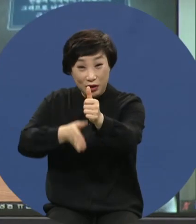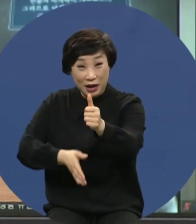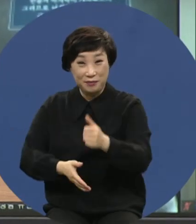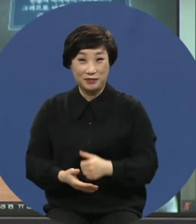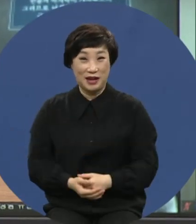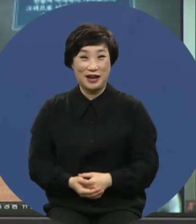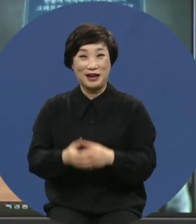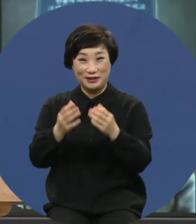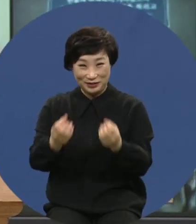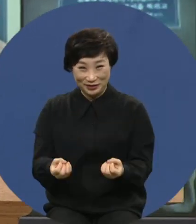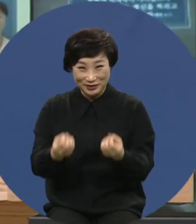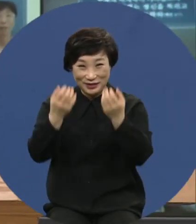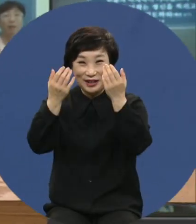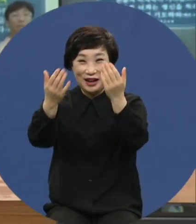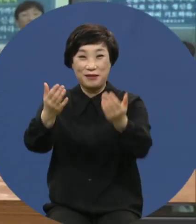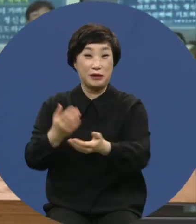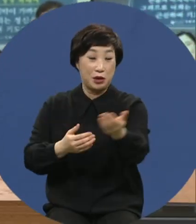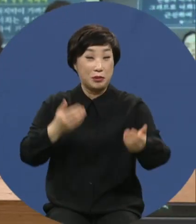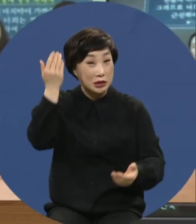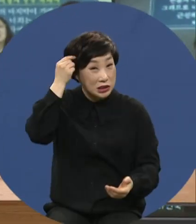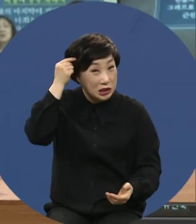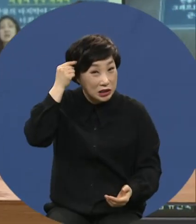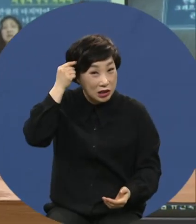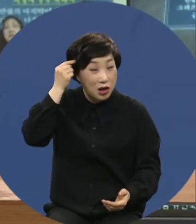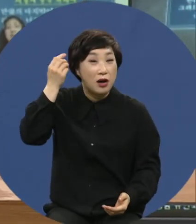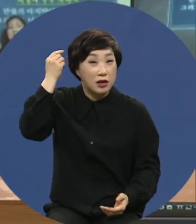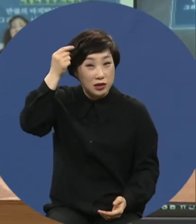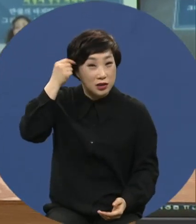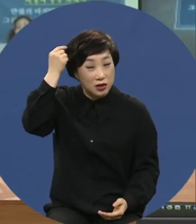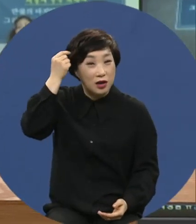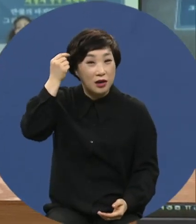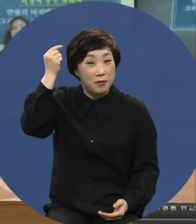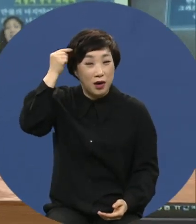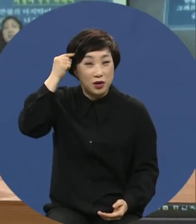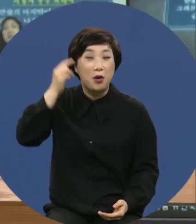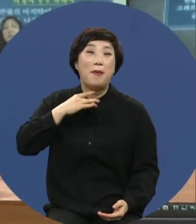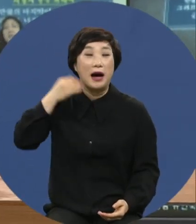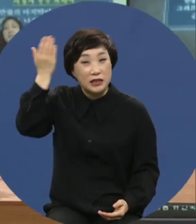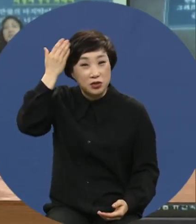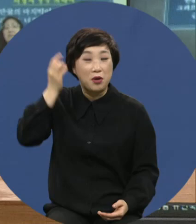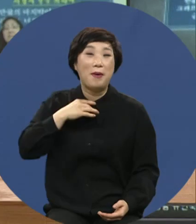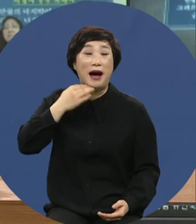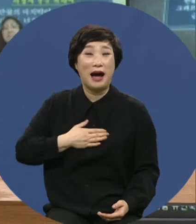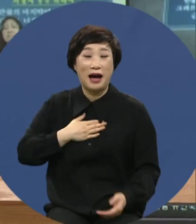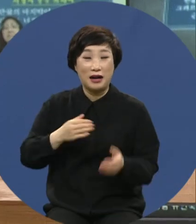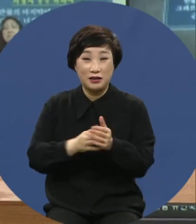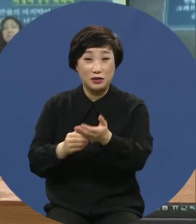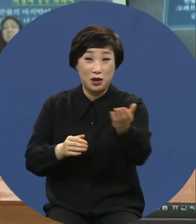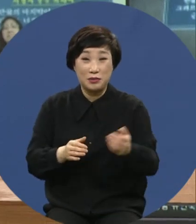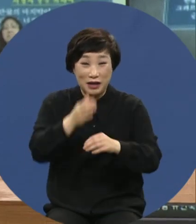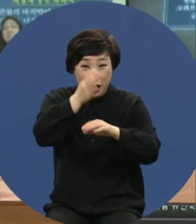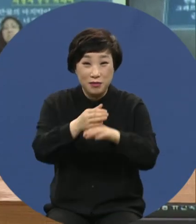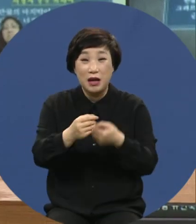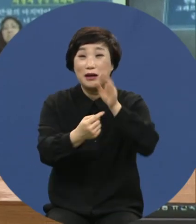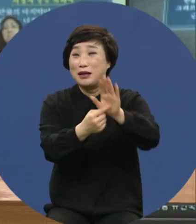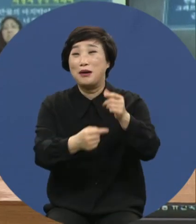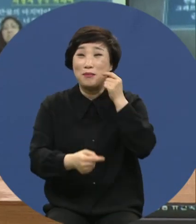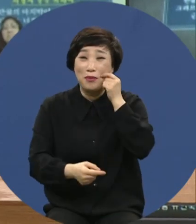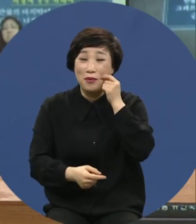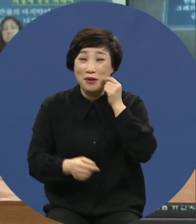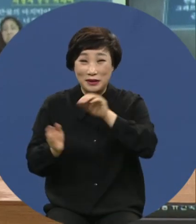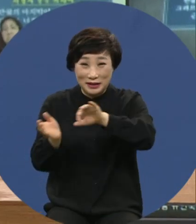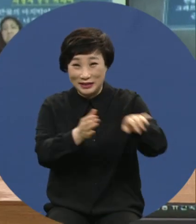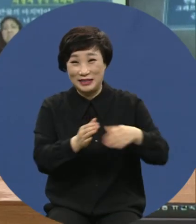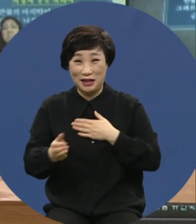축원합니다. 머리로 말로만 하는 사람은 감사를 북받쳐 터져 내 속에도 표현할 수 없습니다.